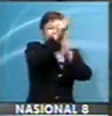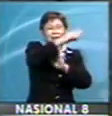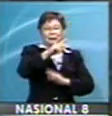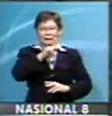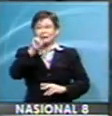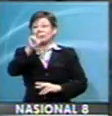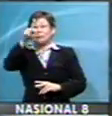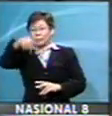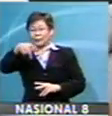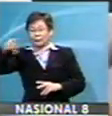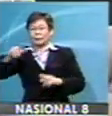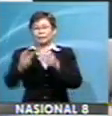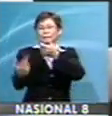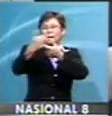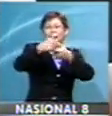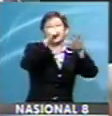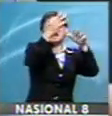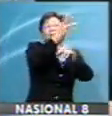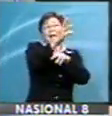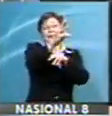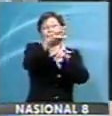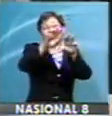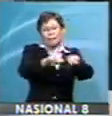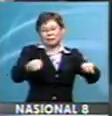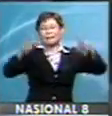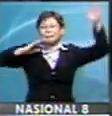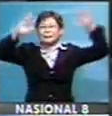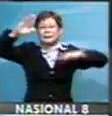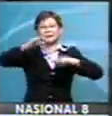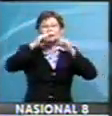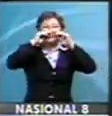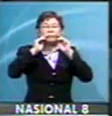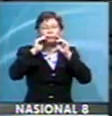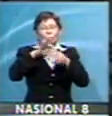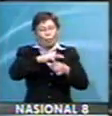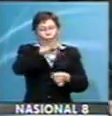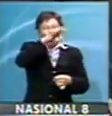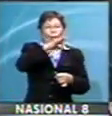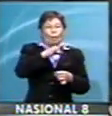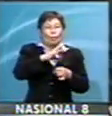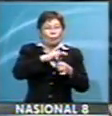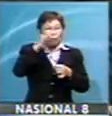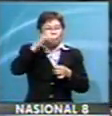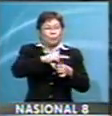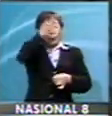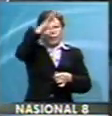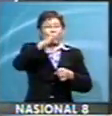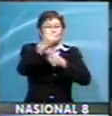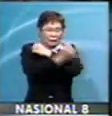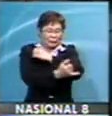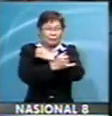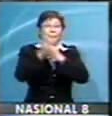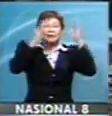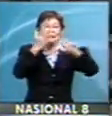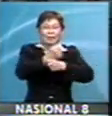beij atkan 16 pelajar Malaysia jelas Tan Sri Muhyiddin aspirasi kerajaan bagi mencapai status negara maju berpendapatan